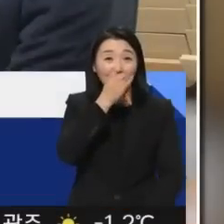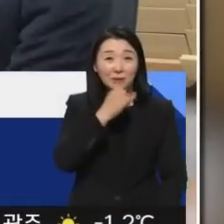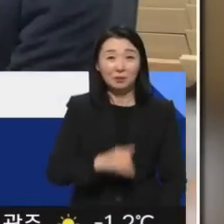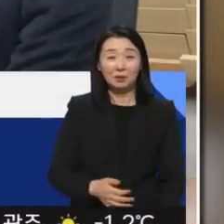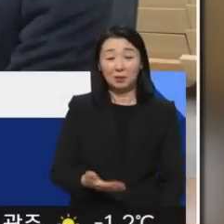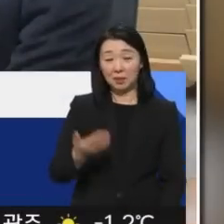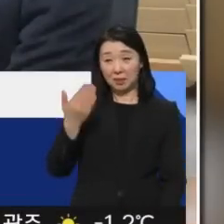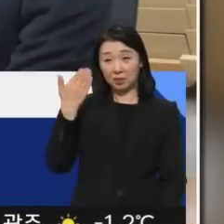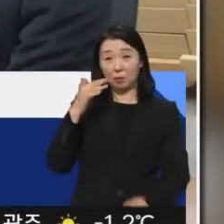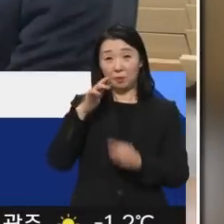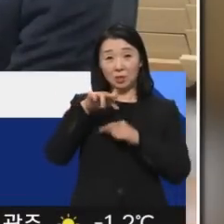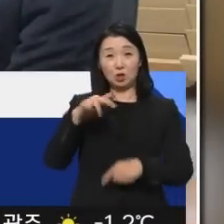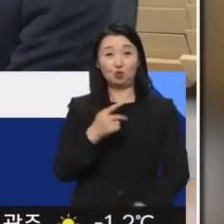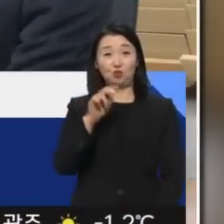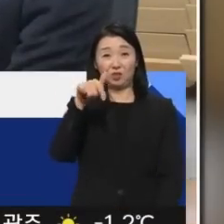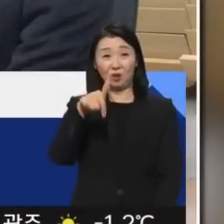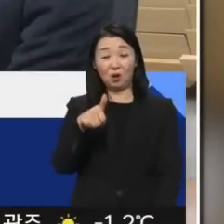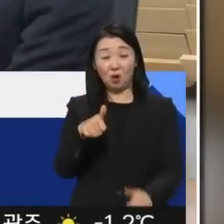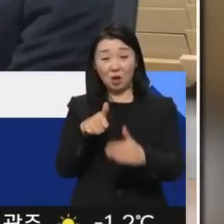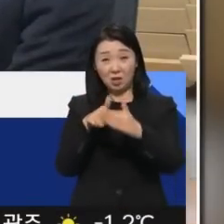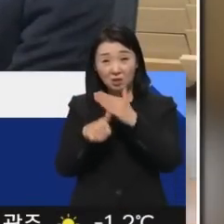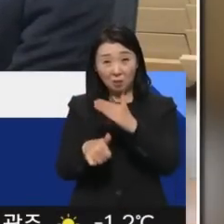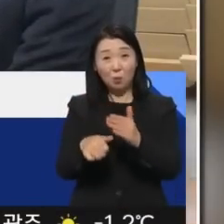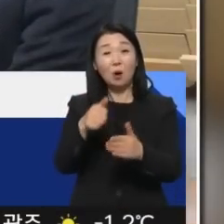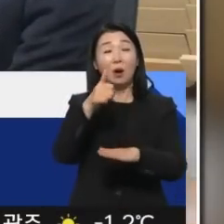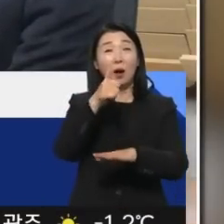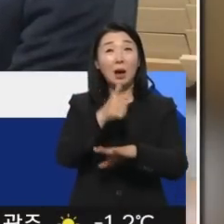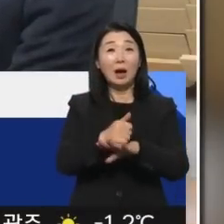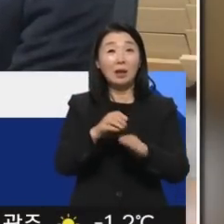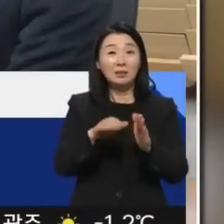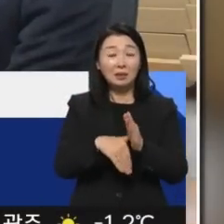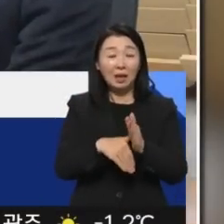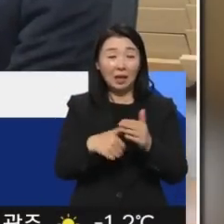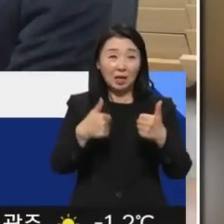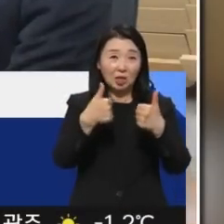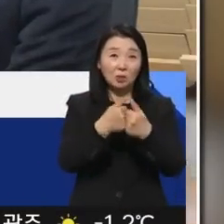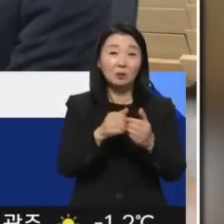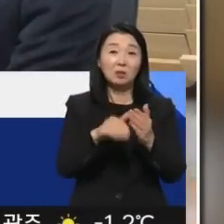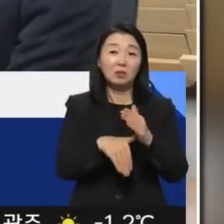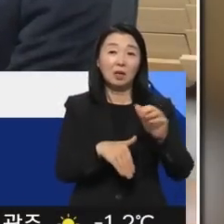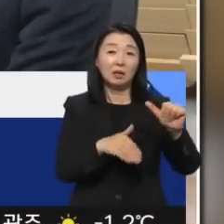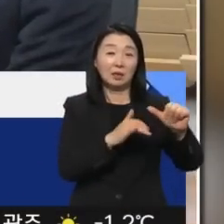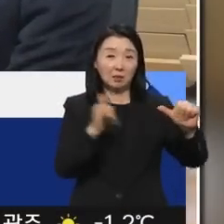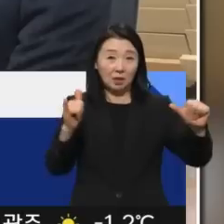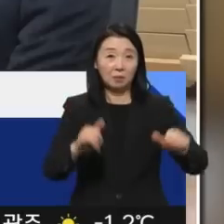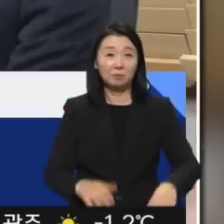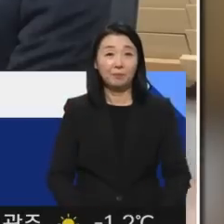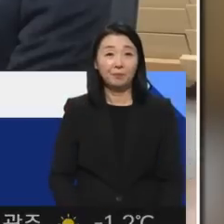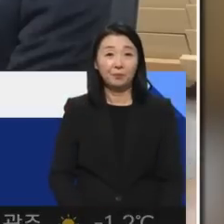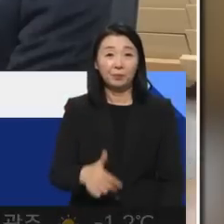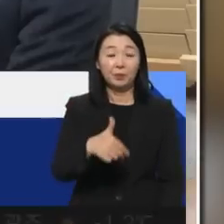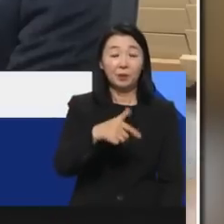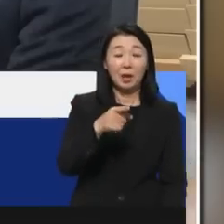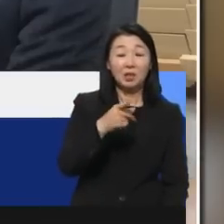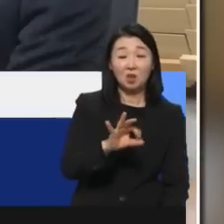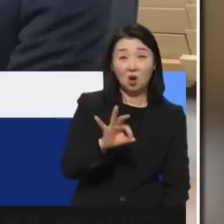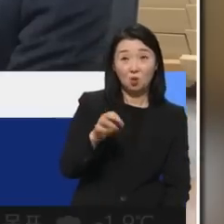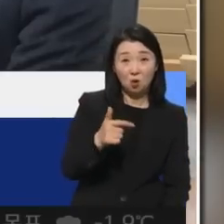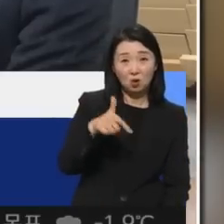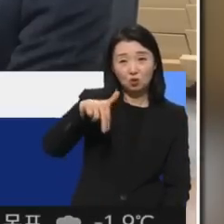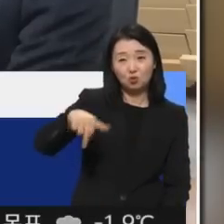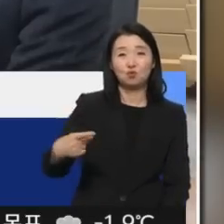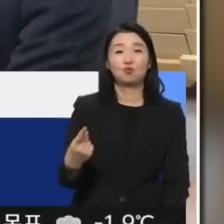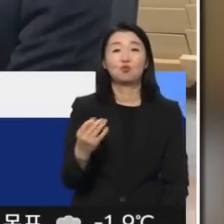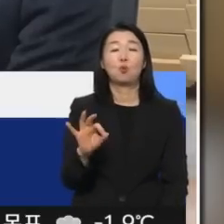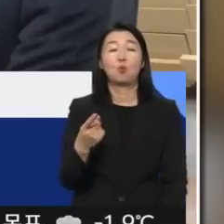지난번 이준석 대표가 될 때는 결승에서 오자가 붙었습니다. 그랬어. 그때 저기 뭐야 나경원, 조호영 나경원 두 분